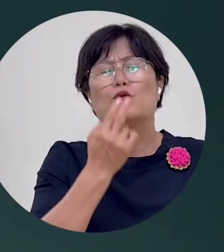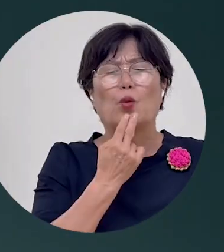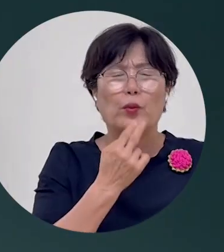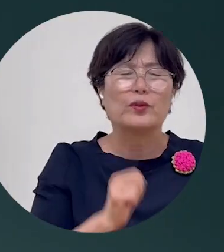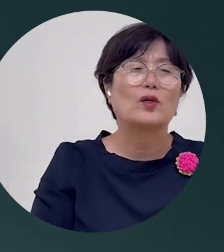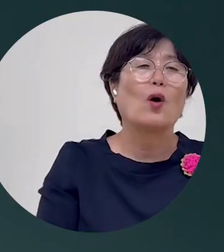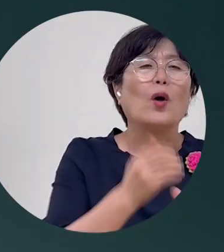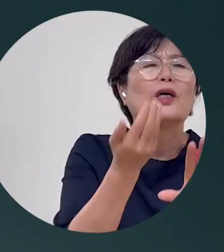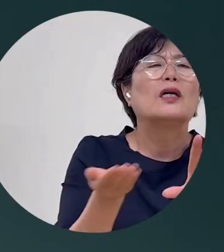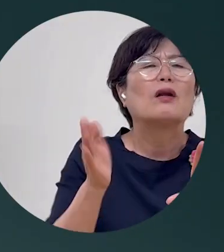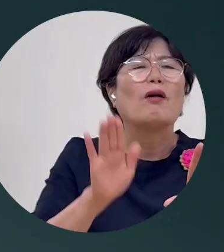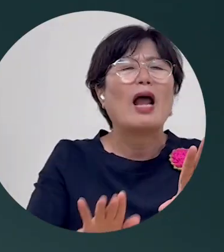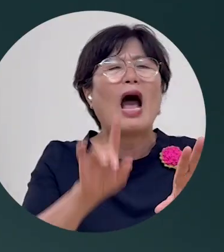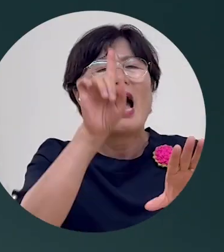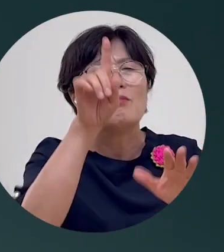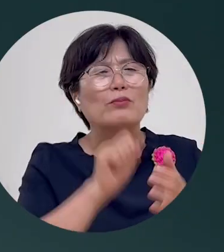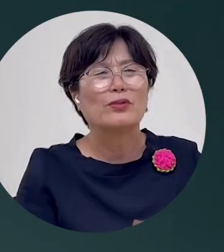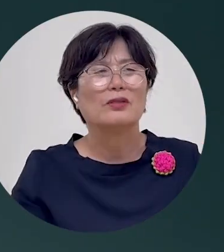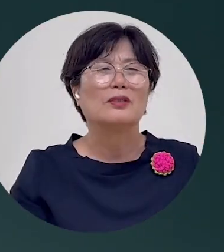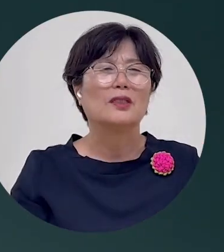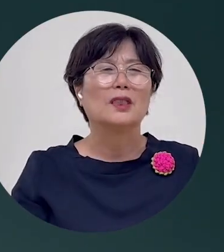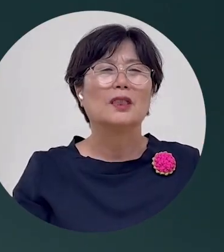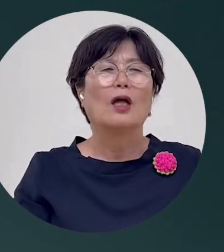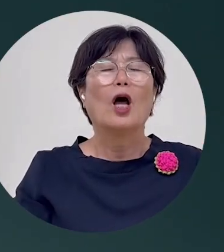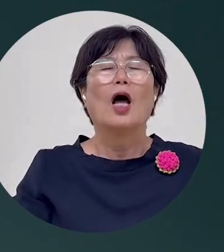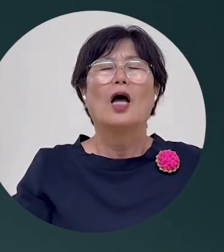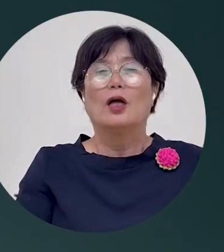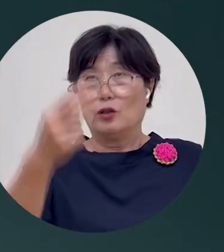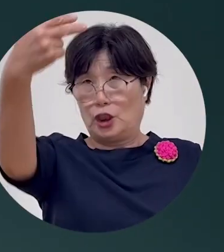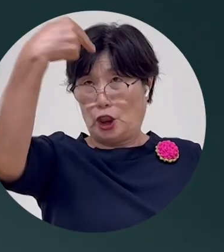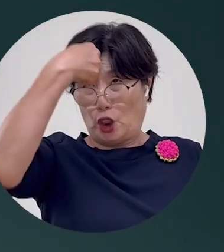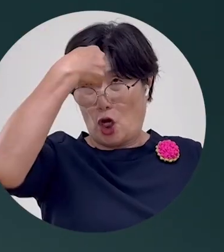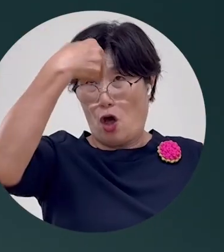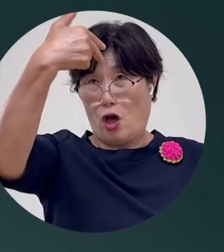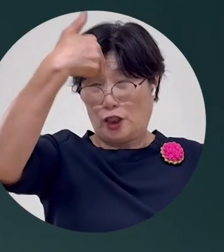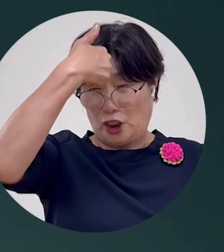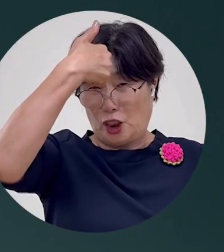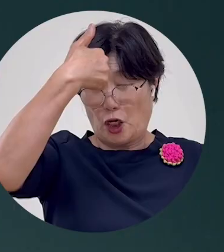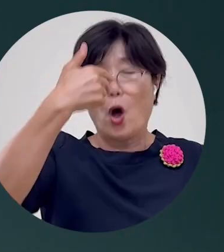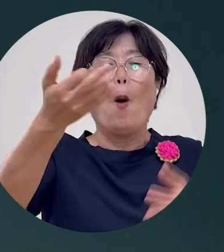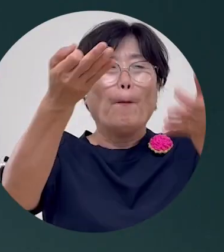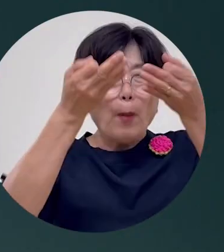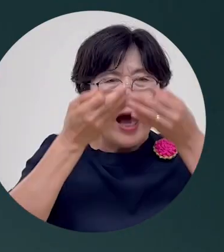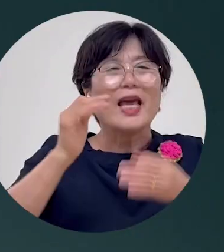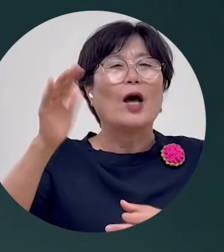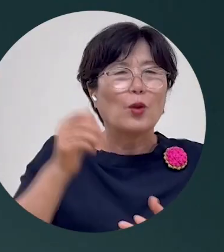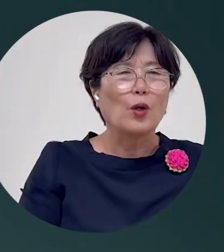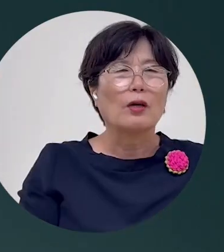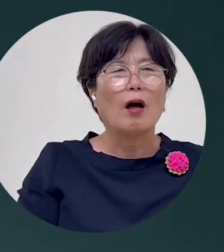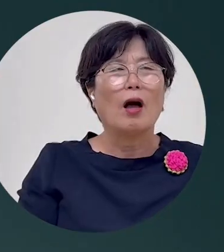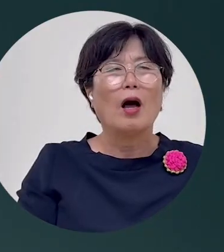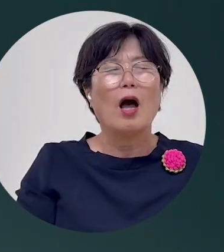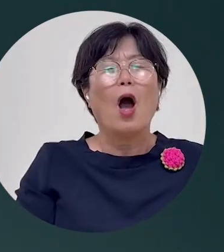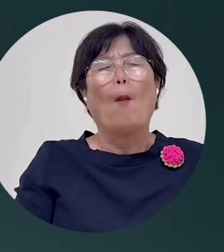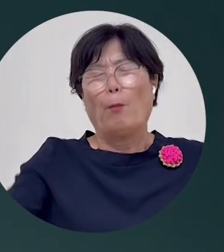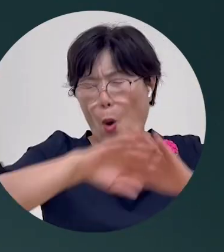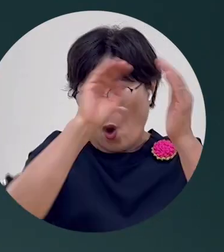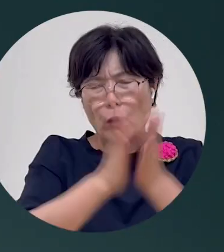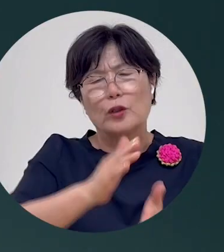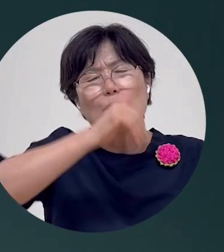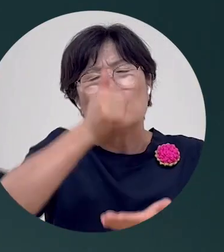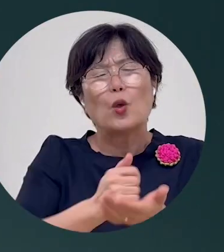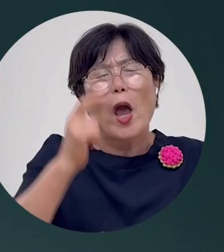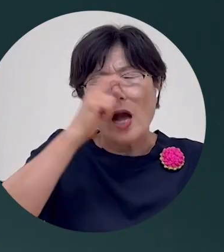하지만 우리가 이제 오직 한 분, 지켜보셔야 하는 분, 우리 모든 죄악을